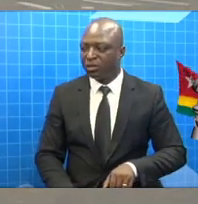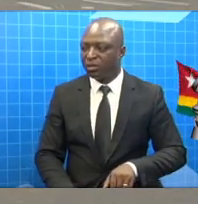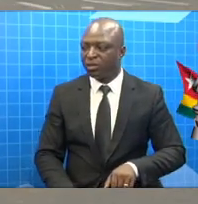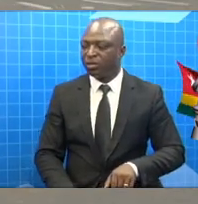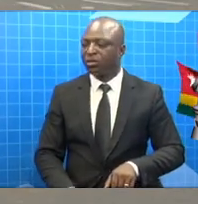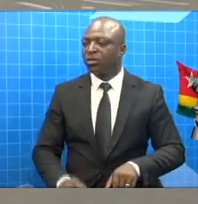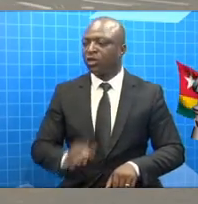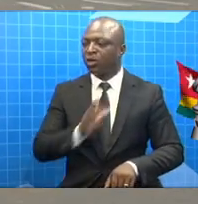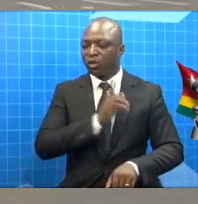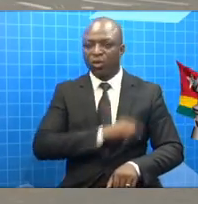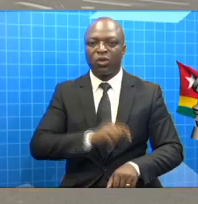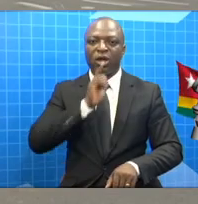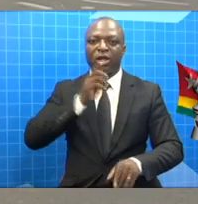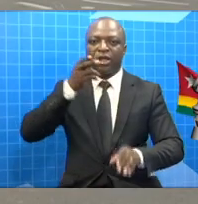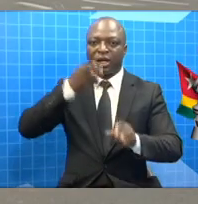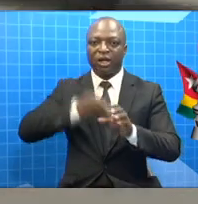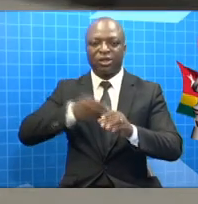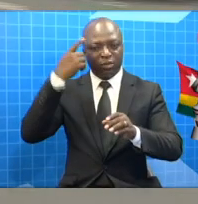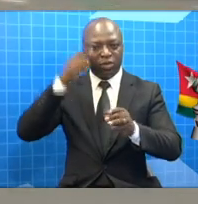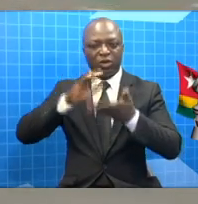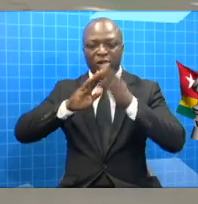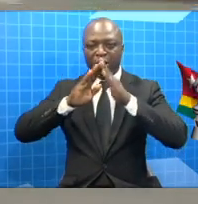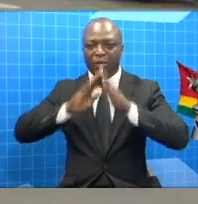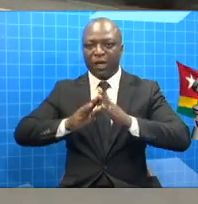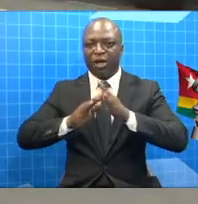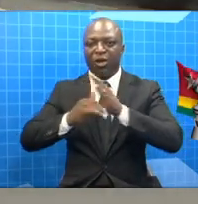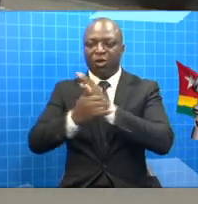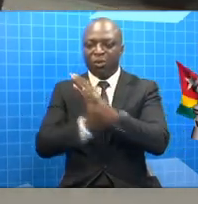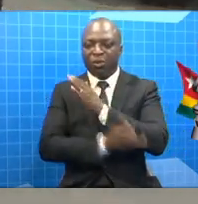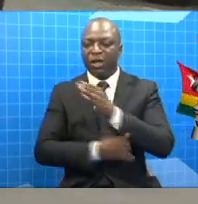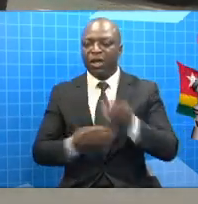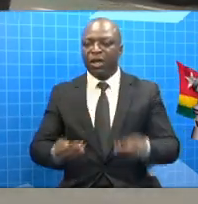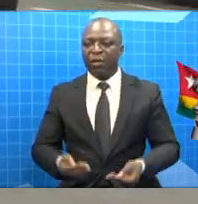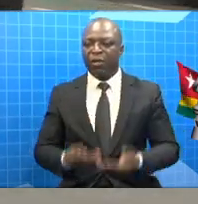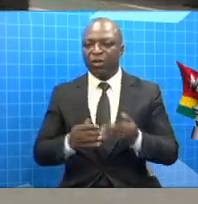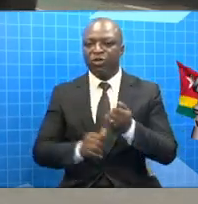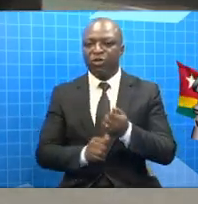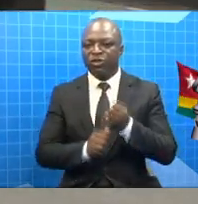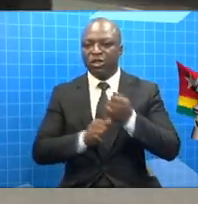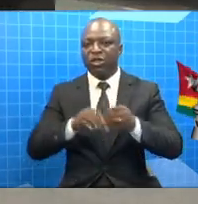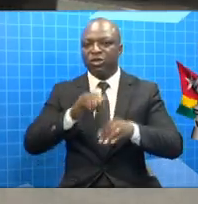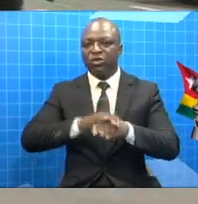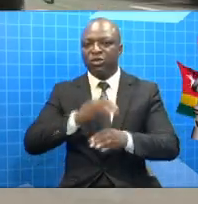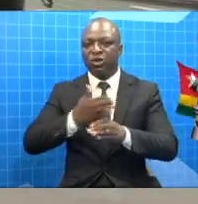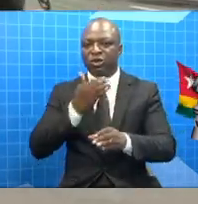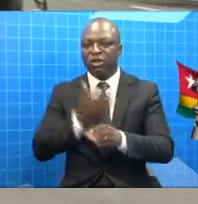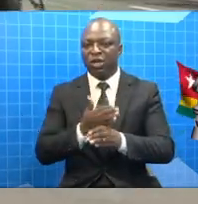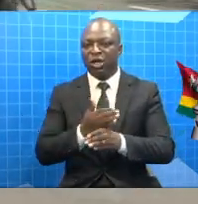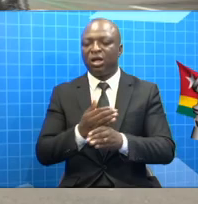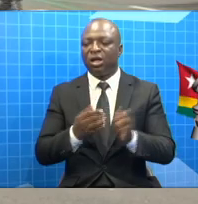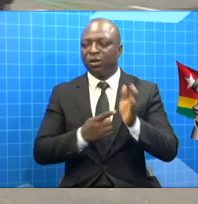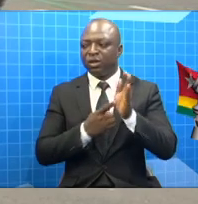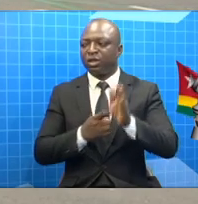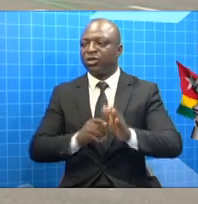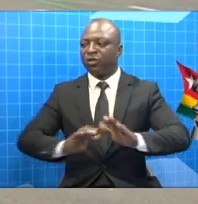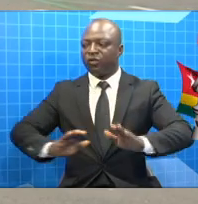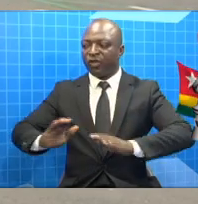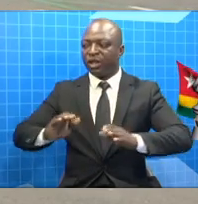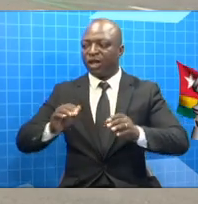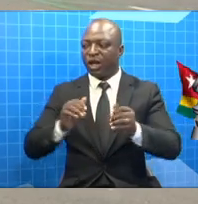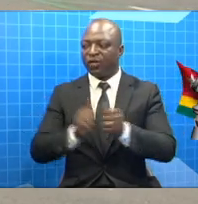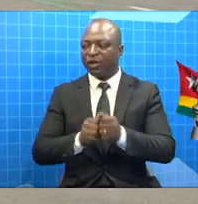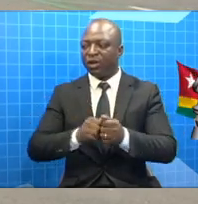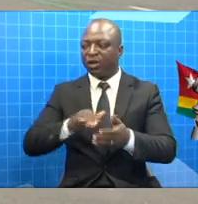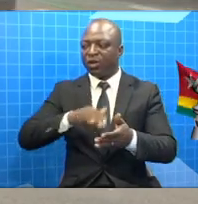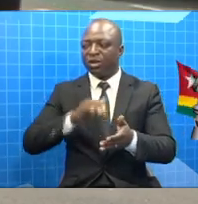Le Togo est engagé pour la paix. Le pays apporte son soutien sur le continent. Illustration faite avec le